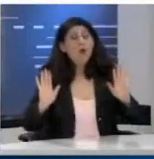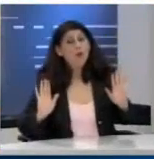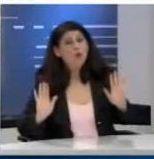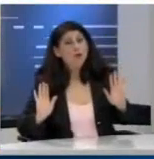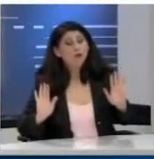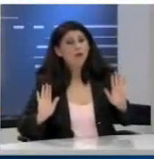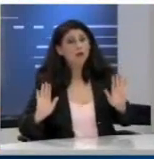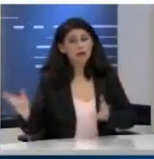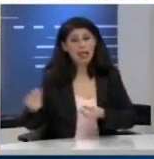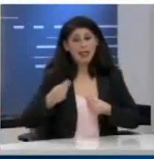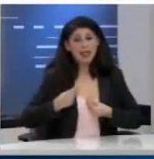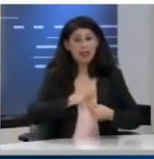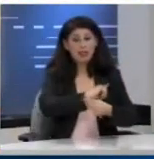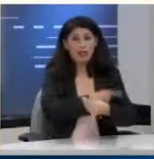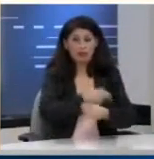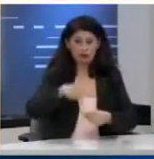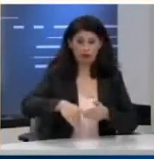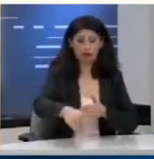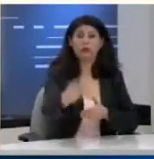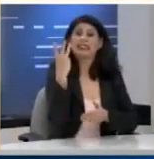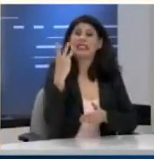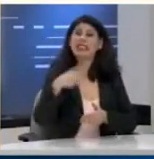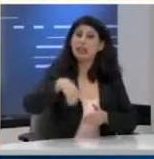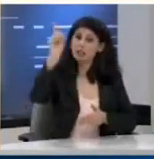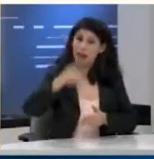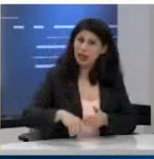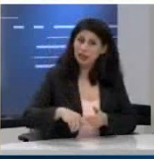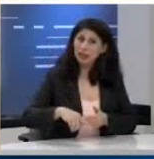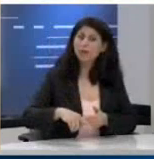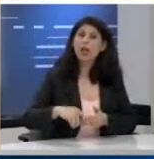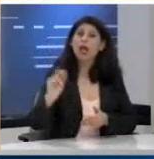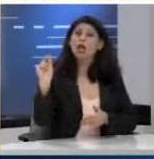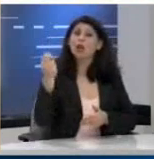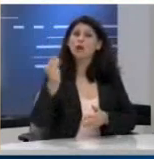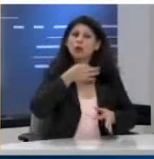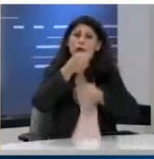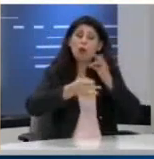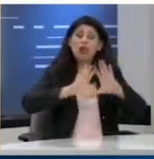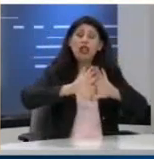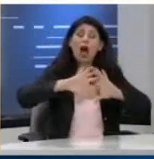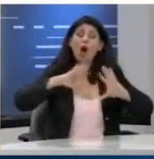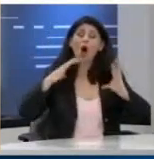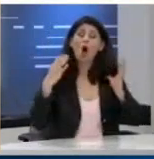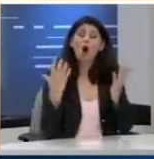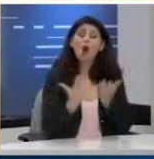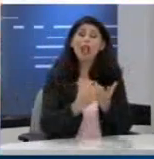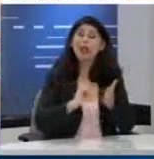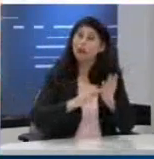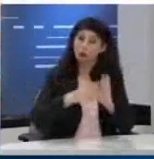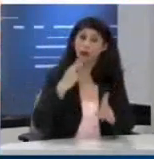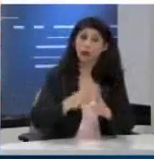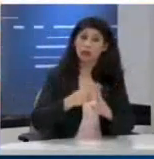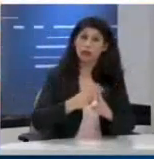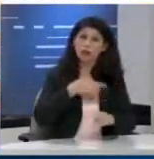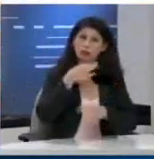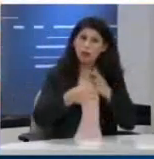Όμως δίνετε τη δυνατότητα αυτές τις τρεις μέρες οι βουλευτές να μιλήσουν για όλα, για την οικονομία κυρίως, να μιλήσουν όμως και